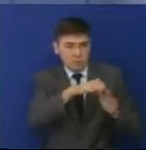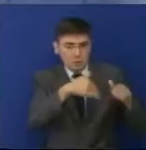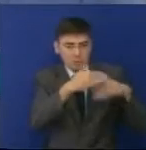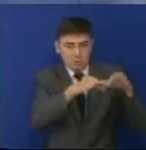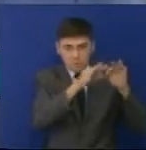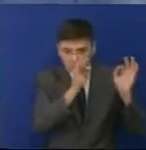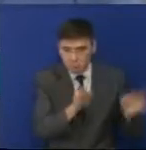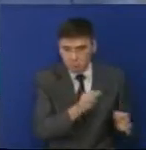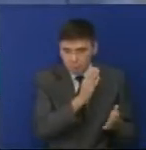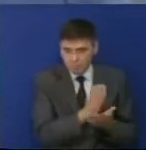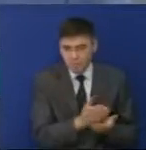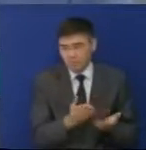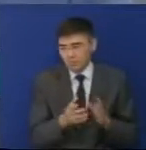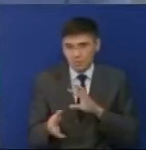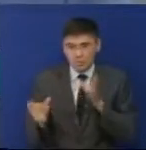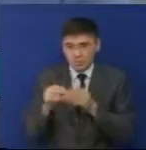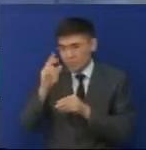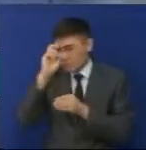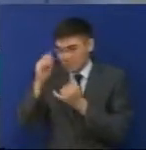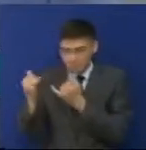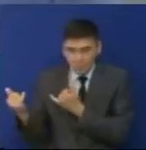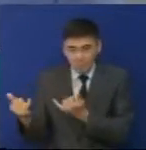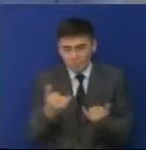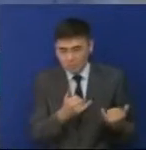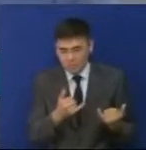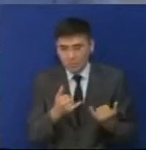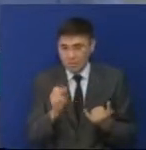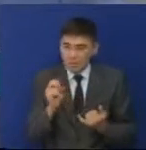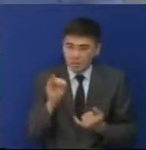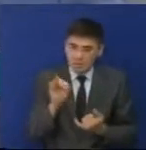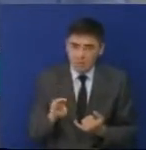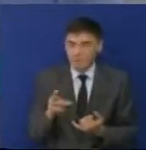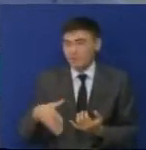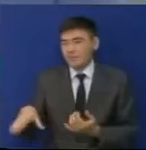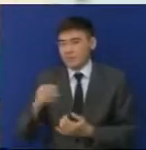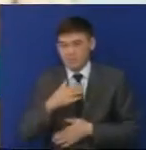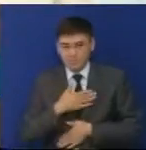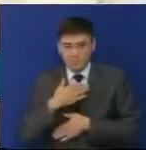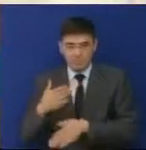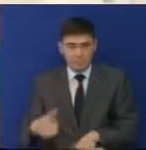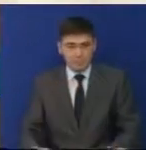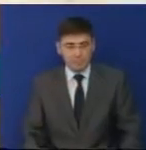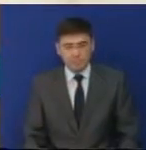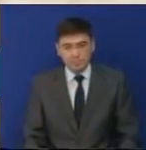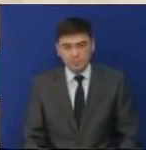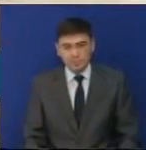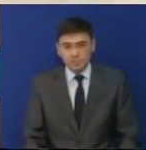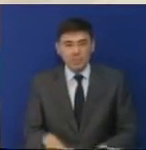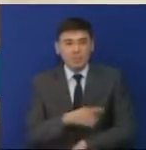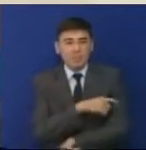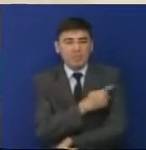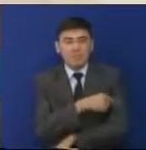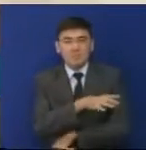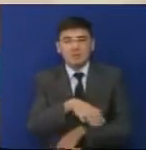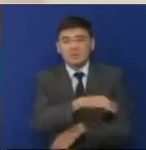бағдарламасы аясында оқыдым. Барлық жағдайды жасап отырған мемлекетімізбен әкімге алғысым шексіз. Айта кетерлігі, медицина